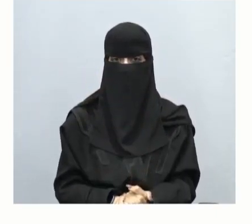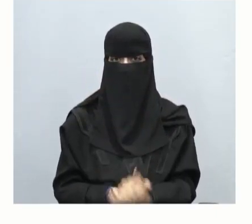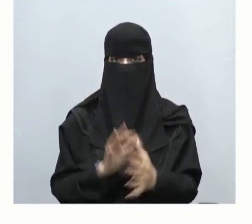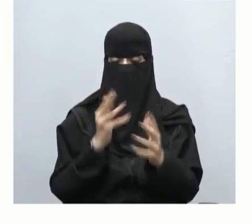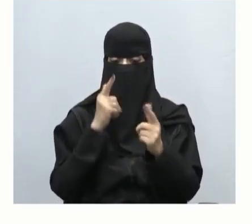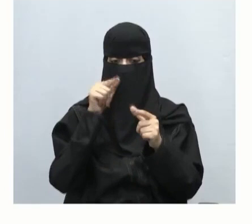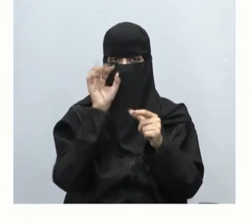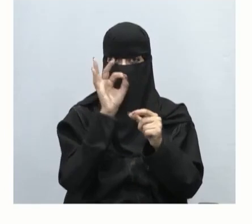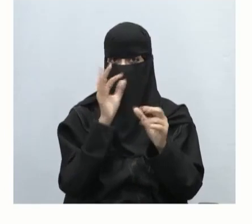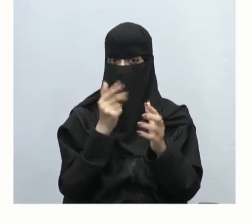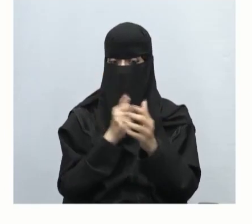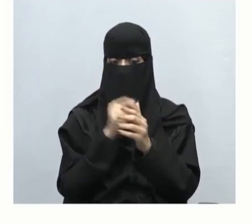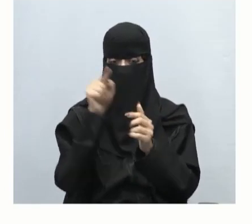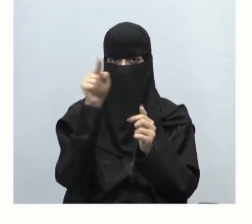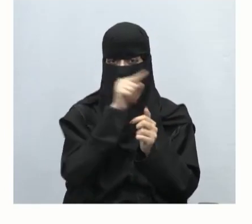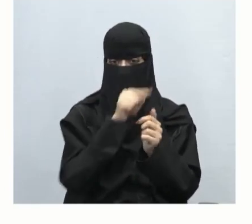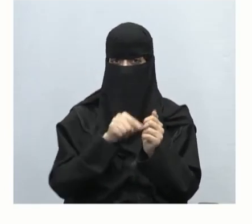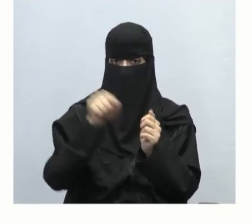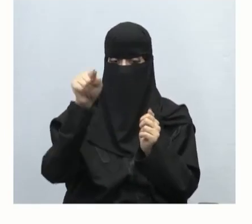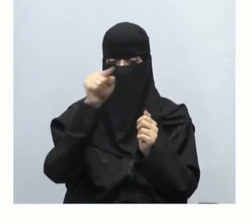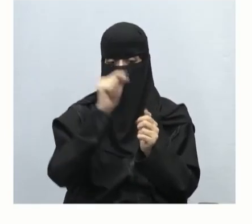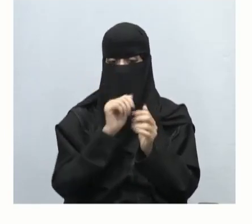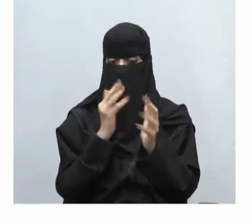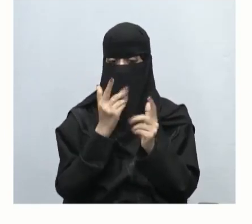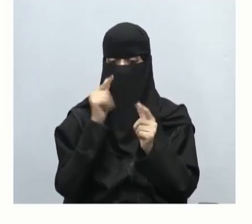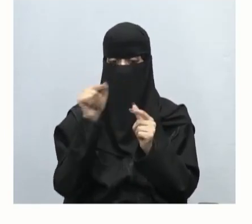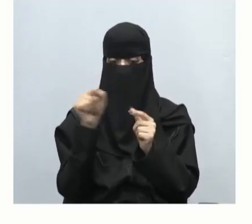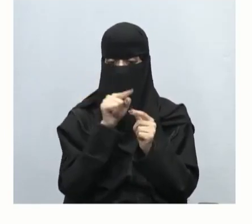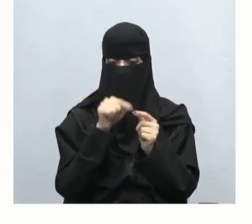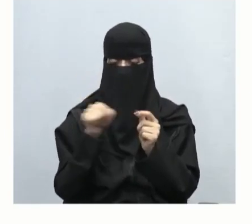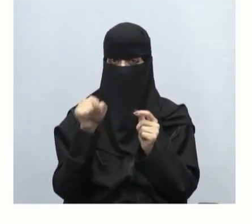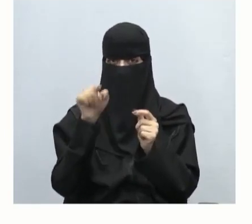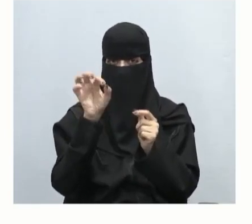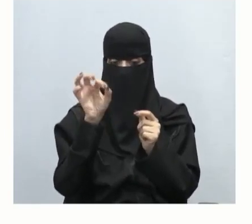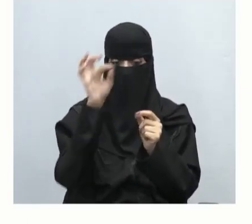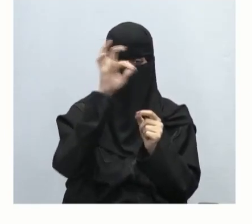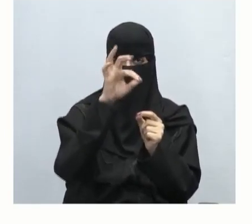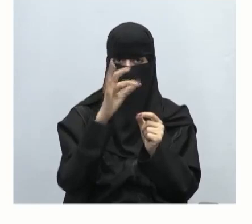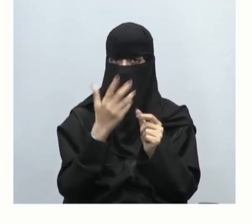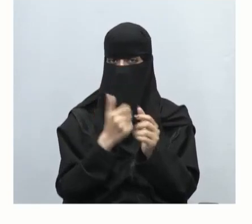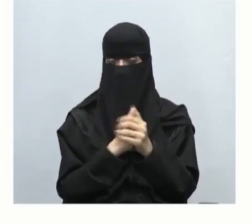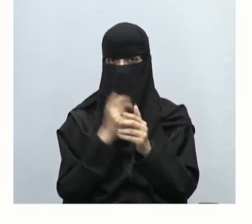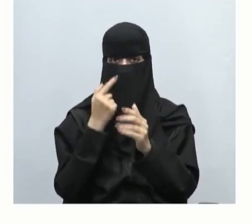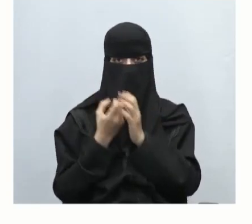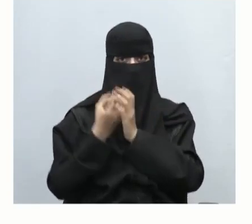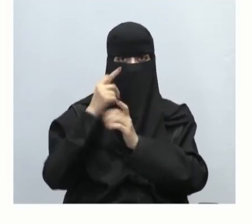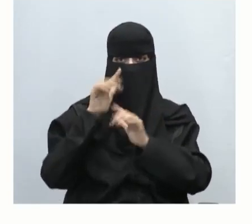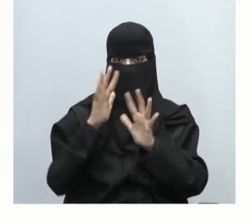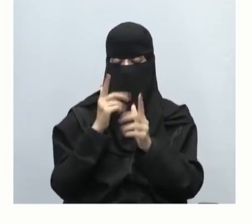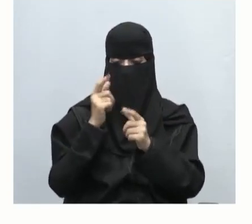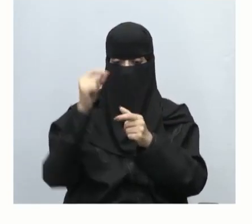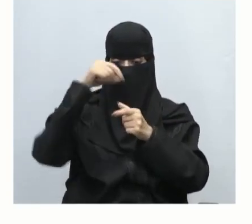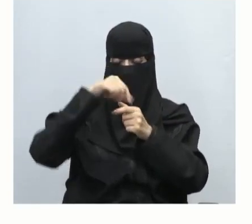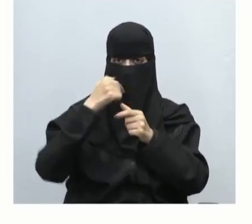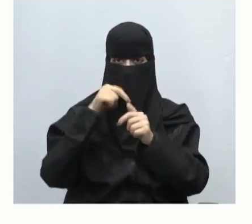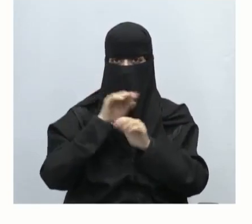المثلث كما هو واضح امامنا اي من هذه النقط تقع داخله لاكتشاف اي نقط تقع